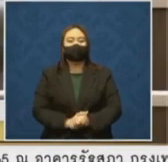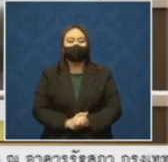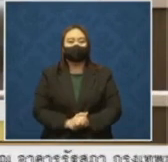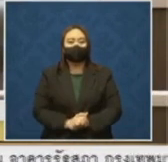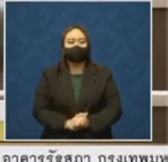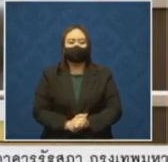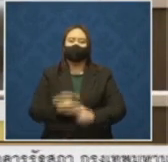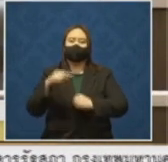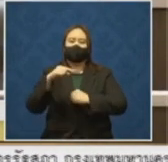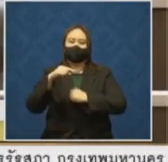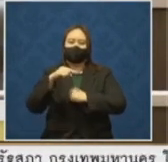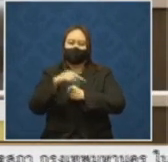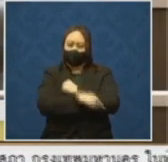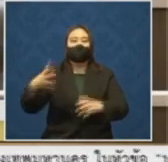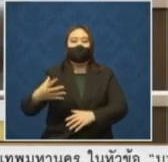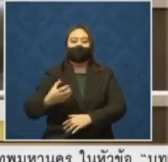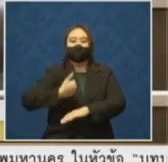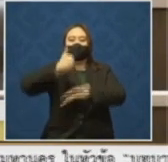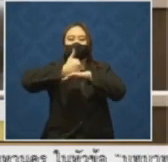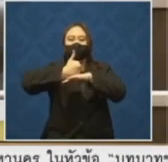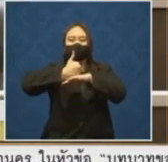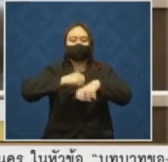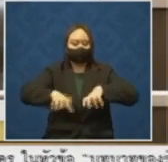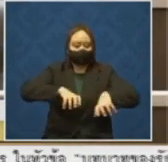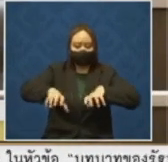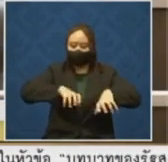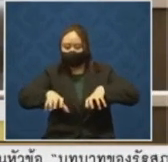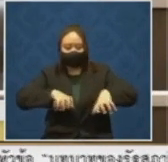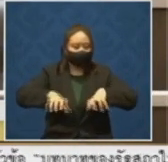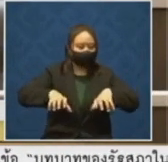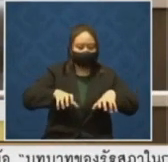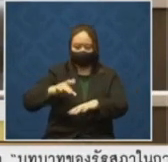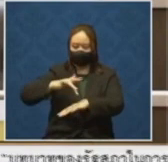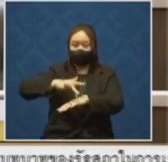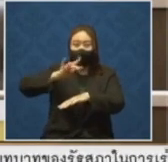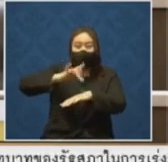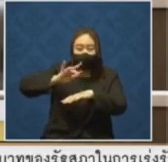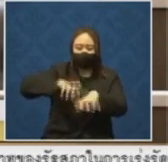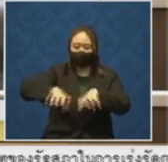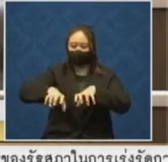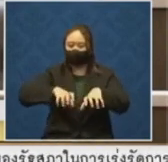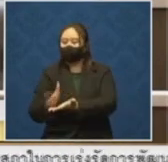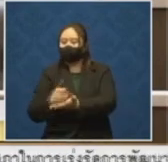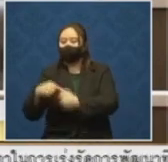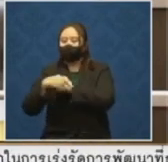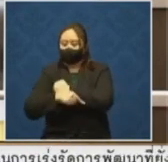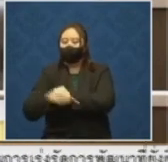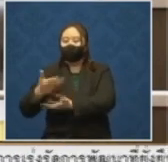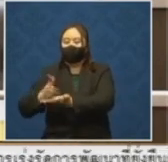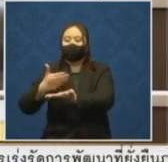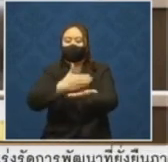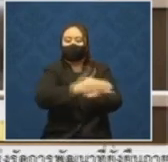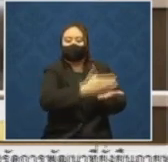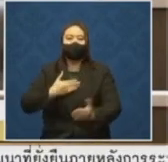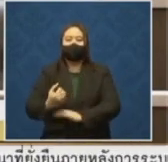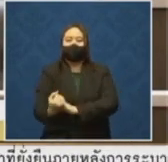คีย์เวิร์ดก็คือเป็นคนเลือดเย็นเป็นอาชญากรทางสงครามแล้วก็คีย์เวิร์ดก็คือทำ